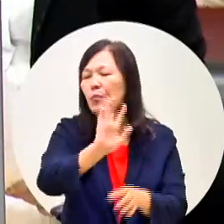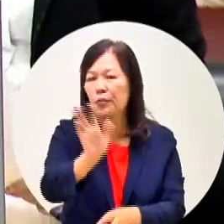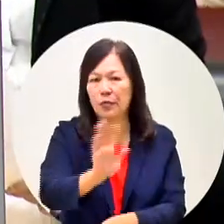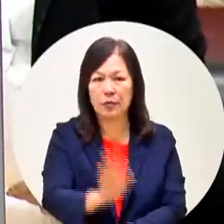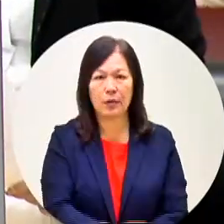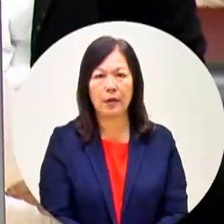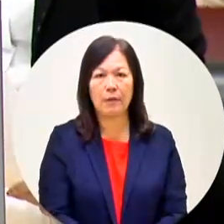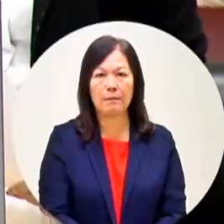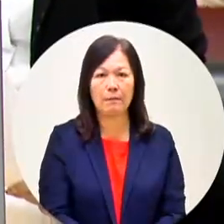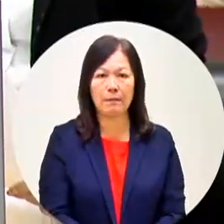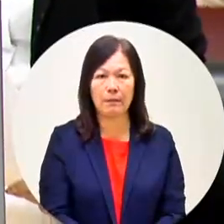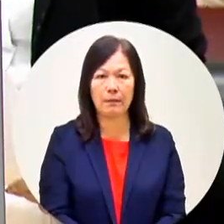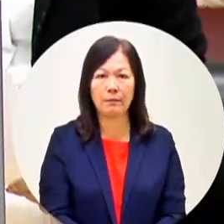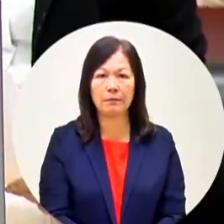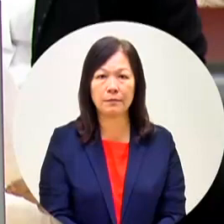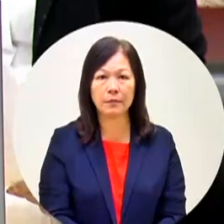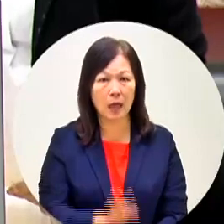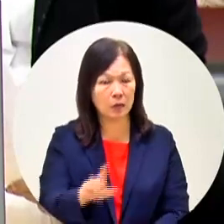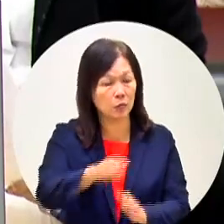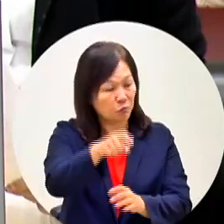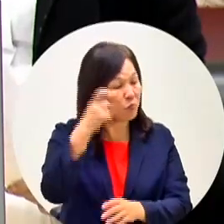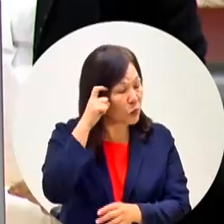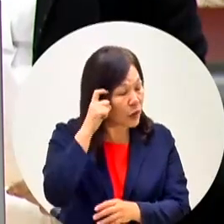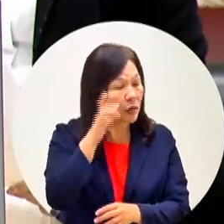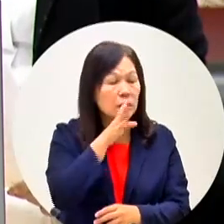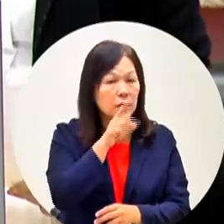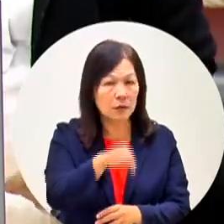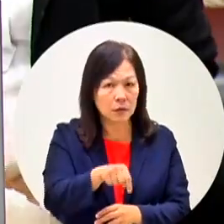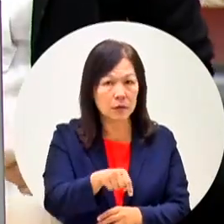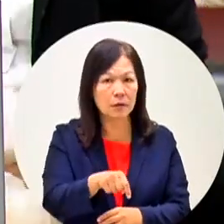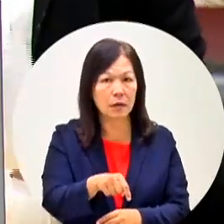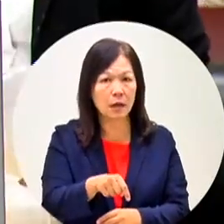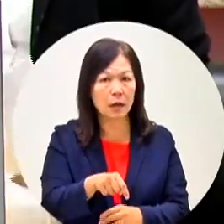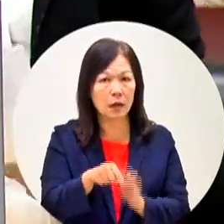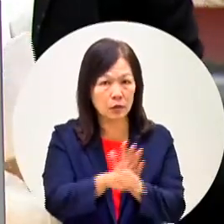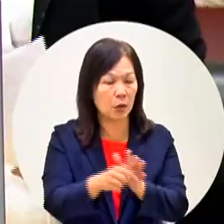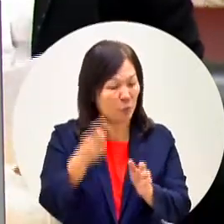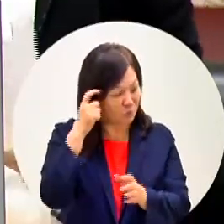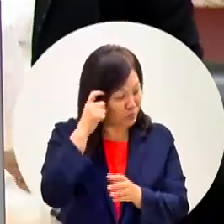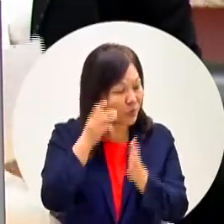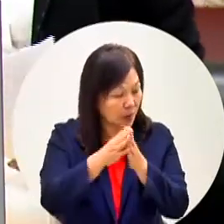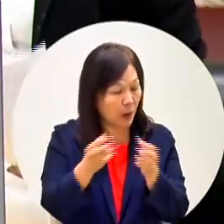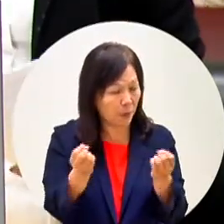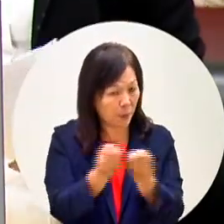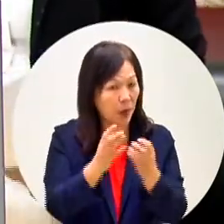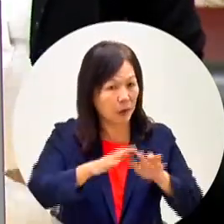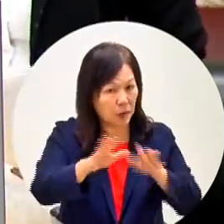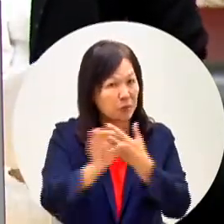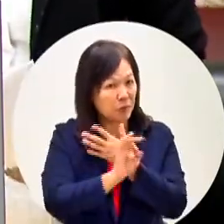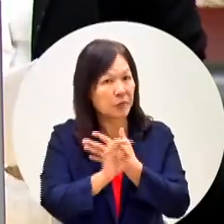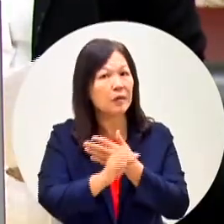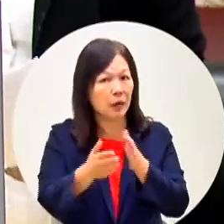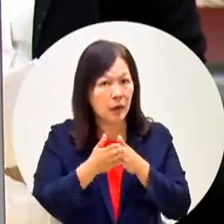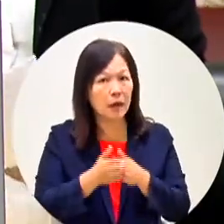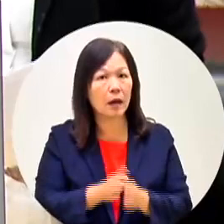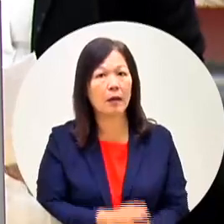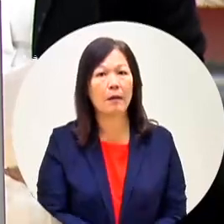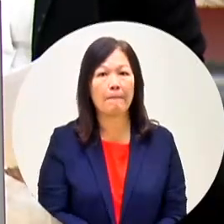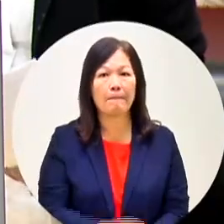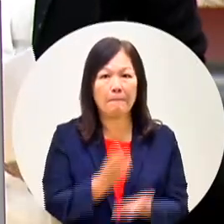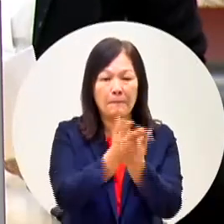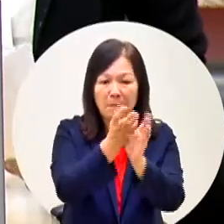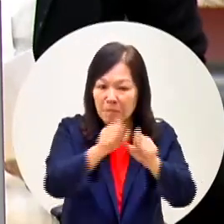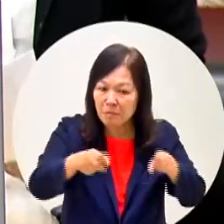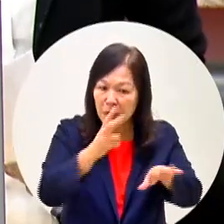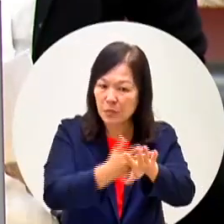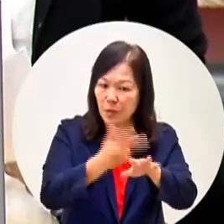的意思就是说，我们会有这个意愿要去发展看看，然后当然就是各种技术层面可以克服的话，再来说是不